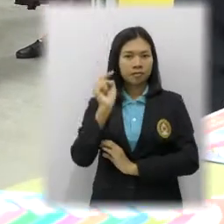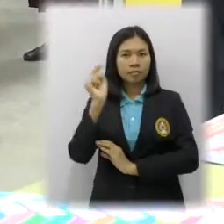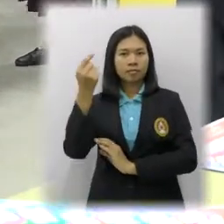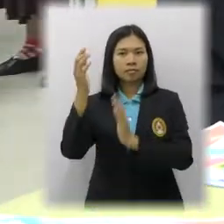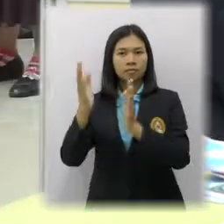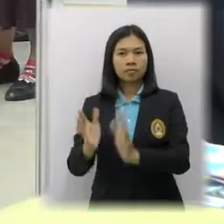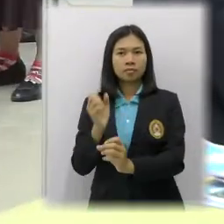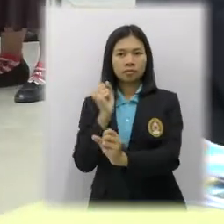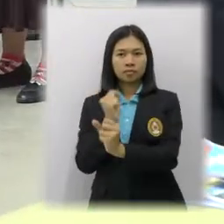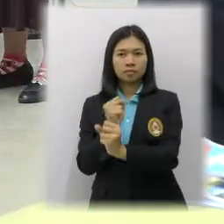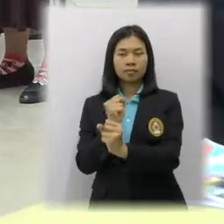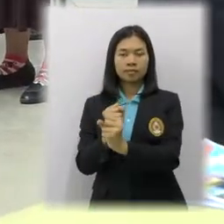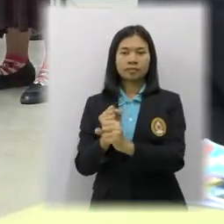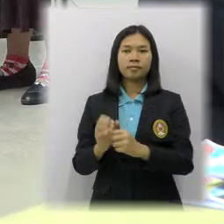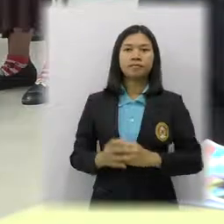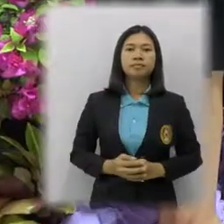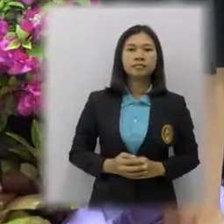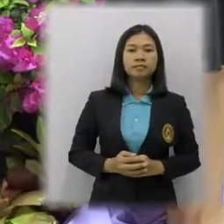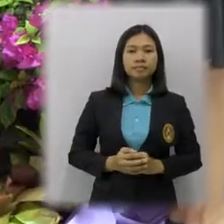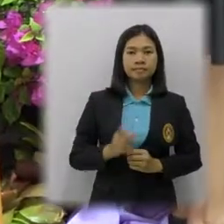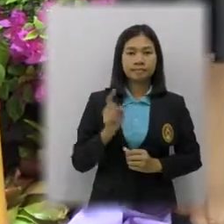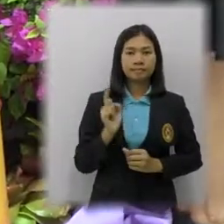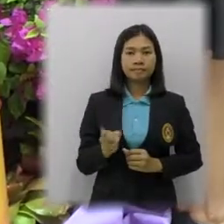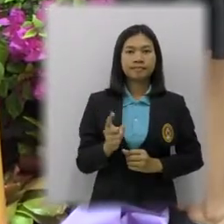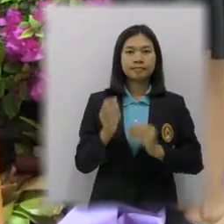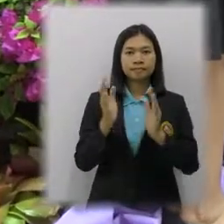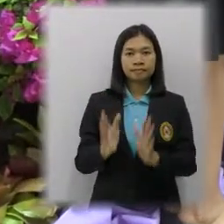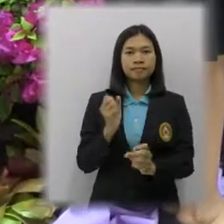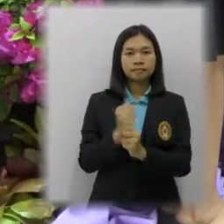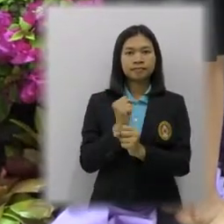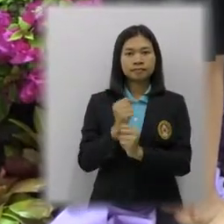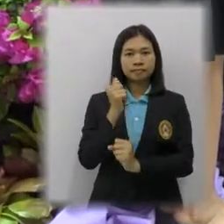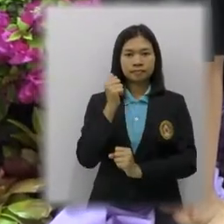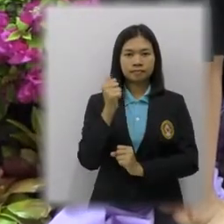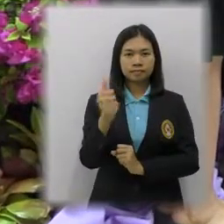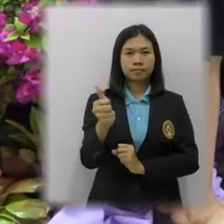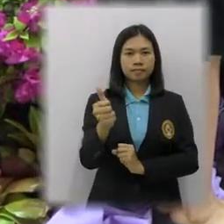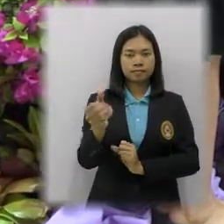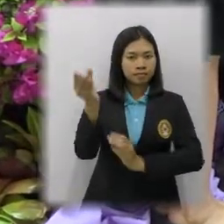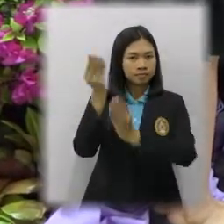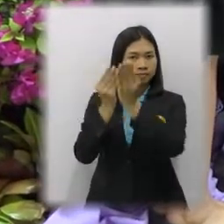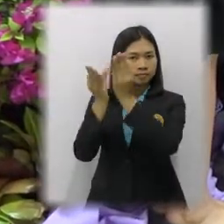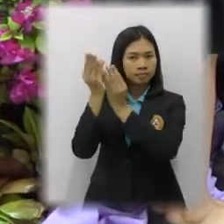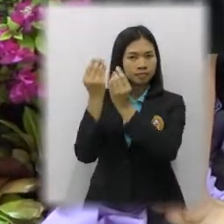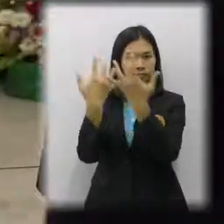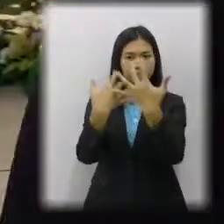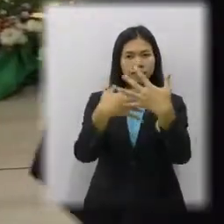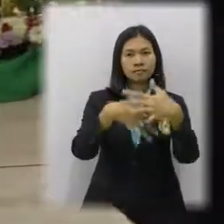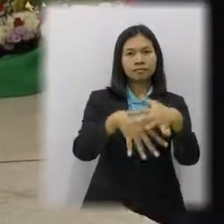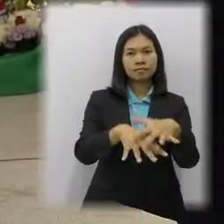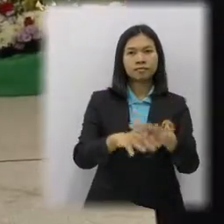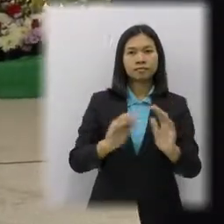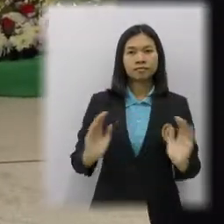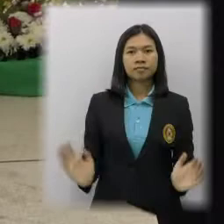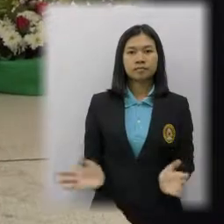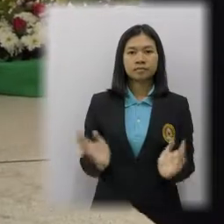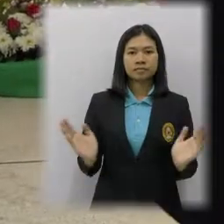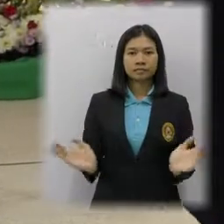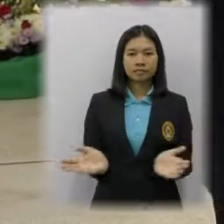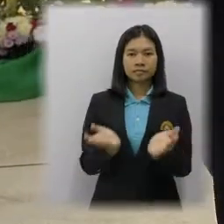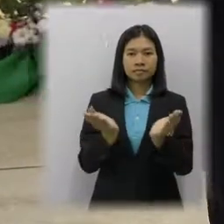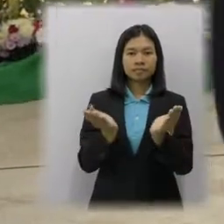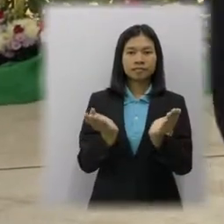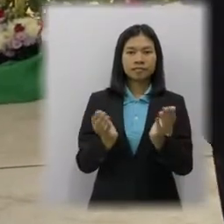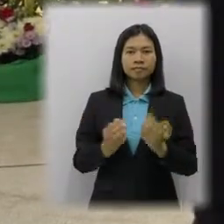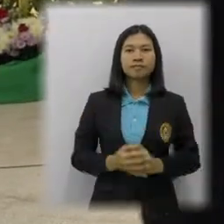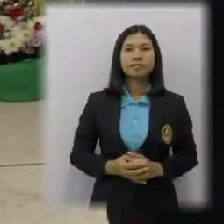ติของบุคลากรในสังกัดให้เป็นบุคลากรที่มีประสิทธิภาพและมีการเรียนรู้ร่วมกันและเพื่อส่งเสริม